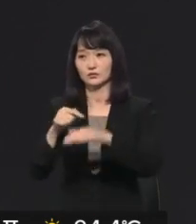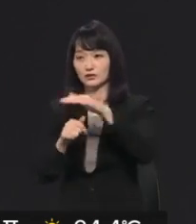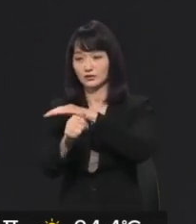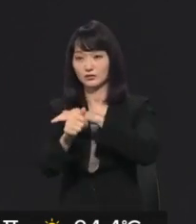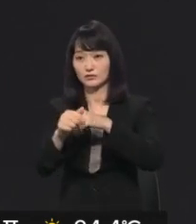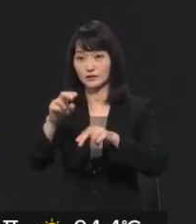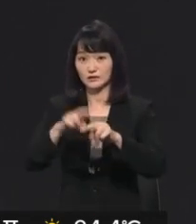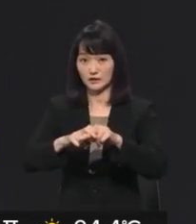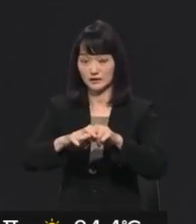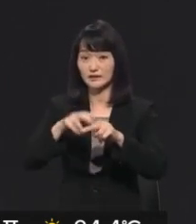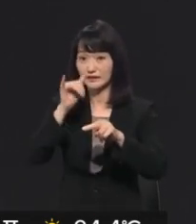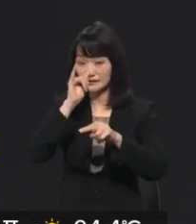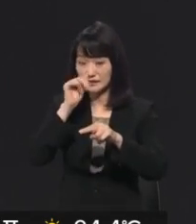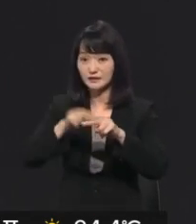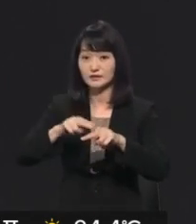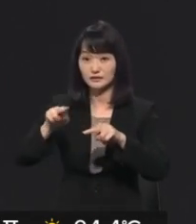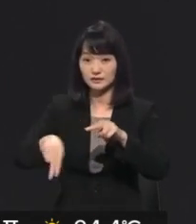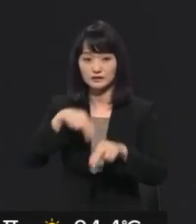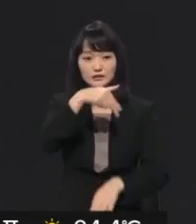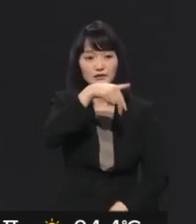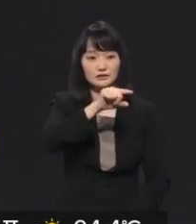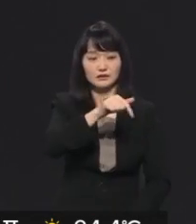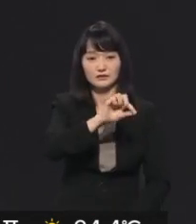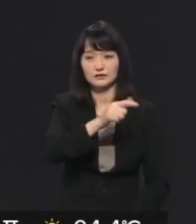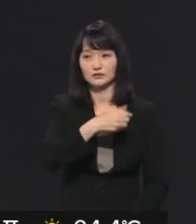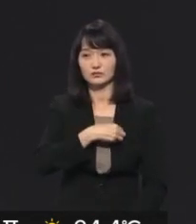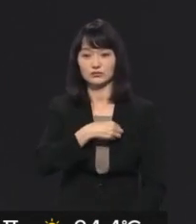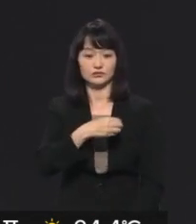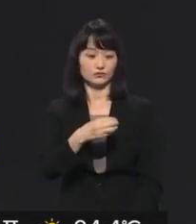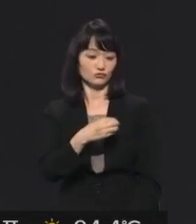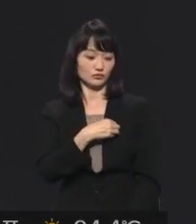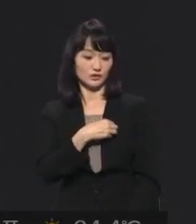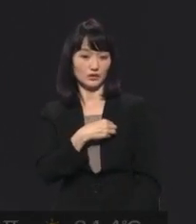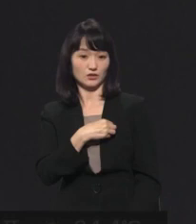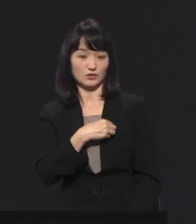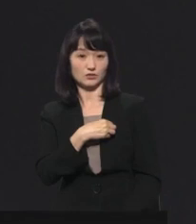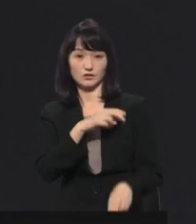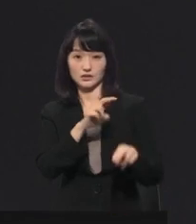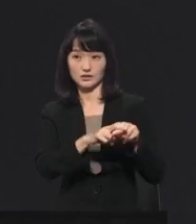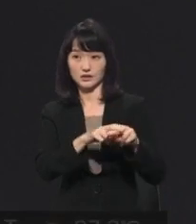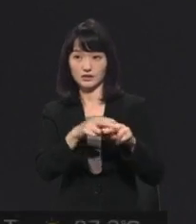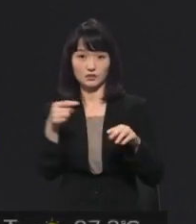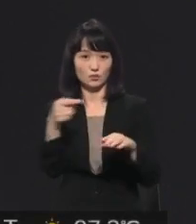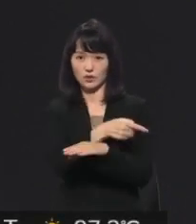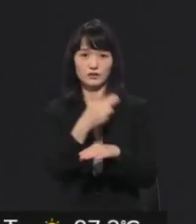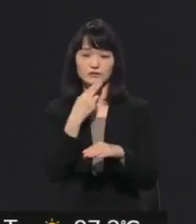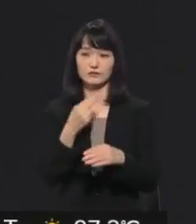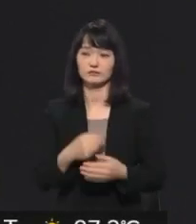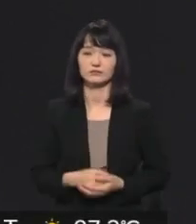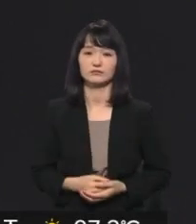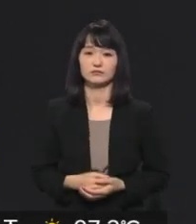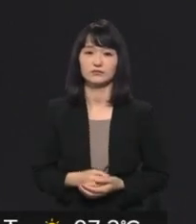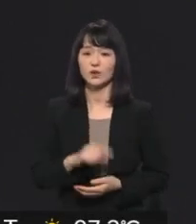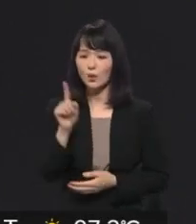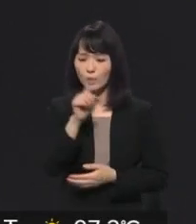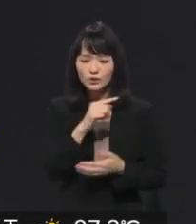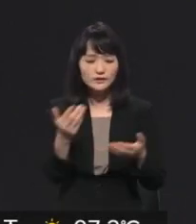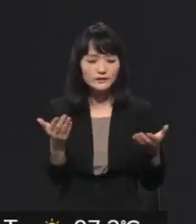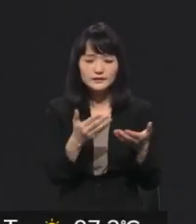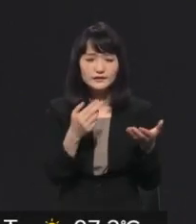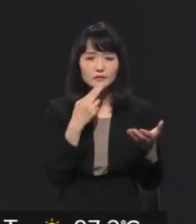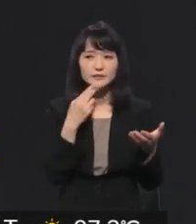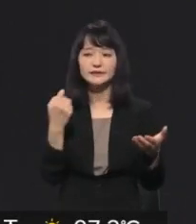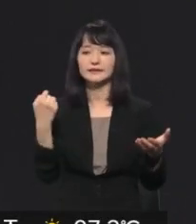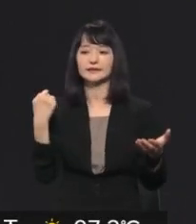있으니까요 내려놓을 수 있는건데 예 장전 오는 국회의원직 말고는 사신 무관의 제왕 이거든요 함 우측 책이 없지만 뒤에서